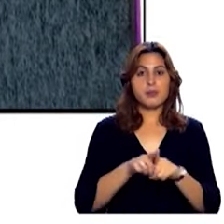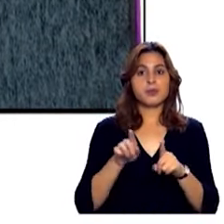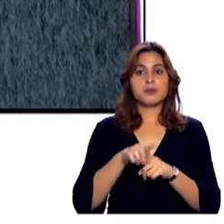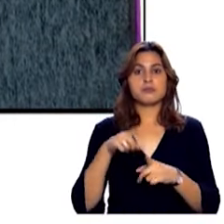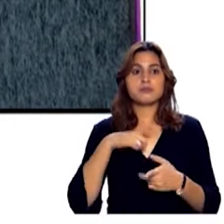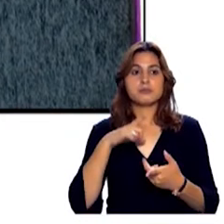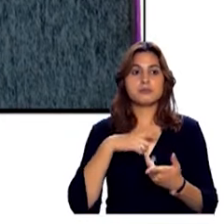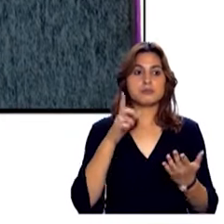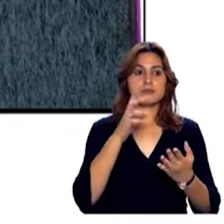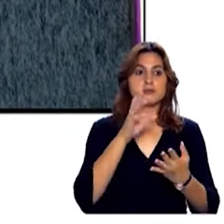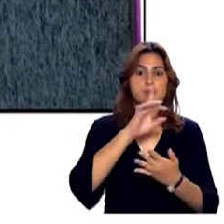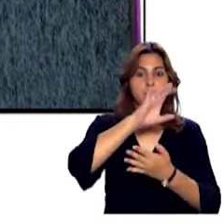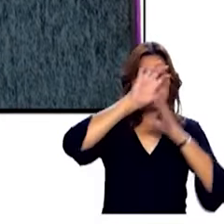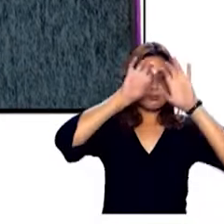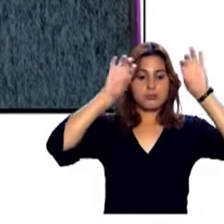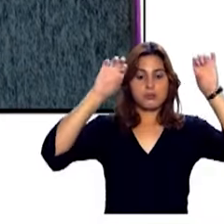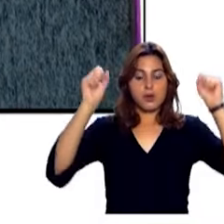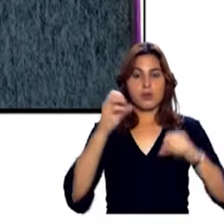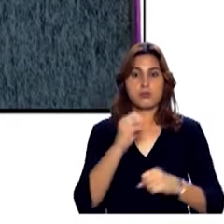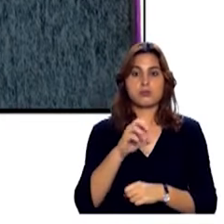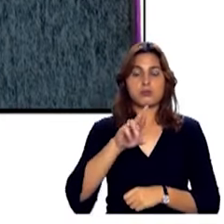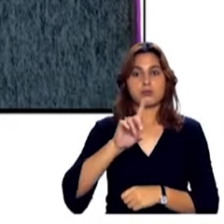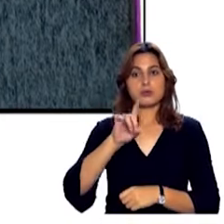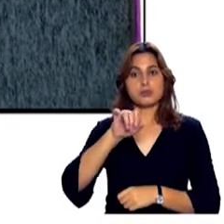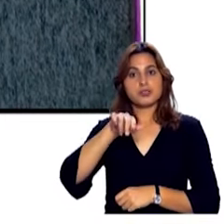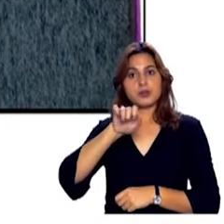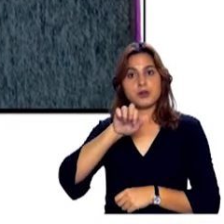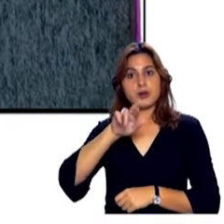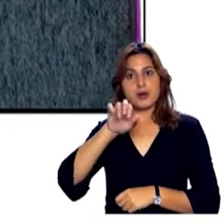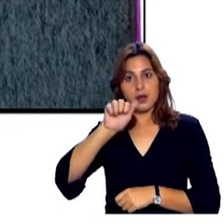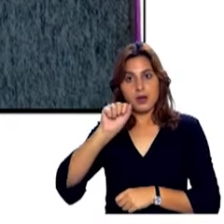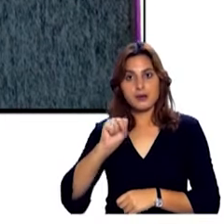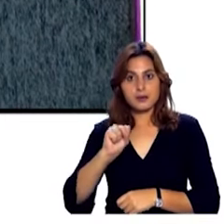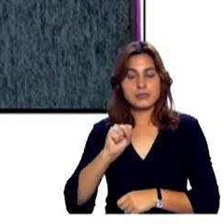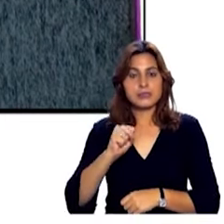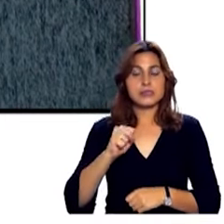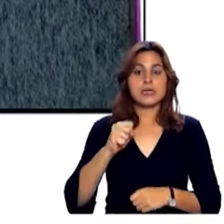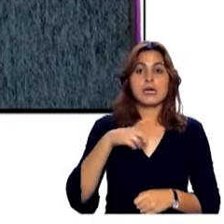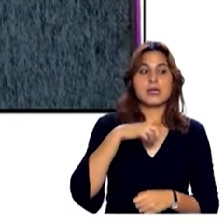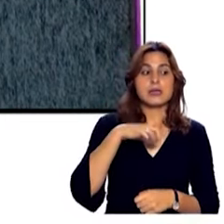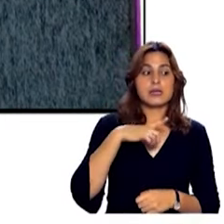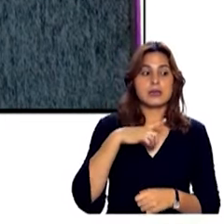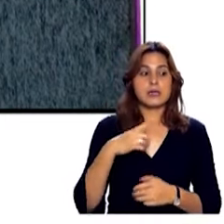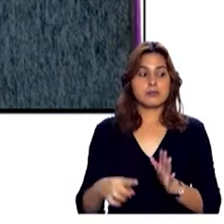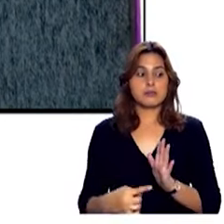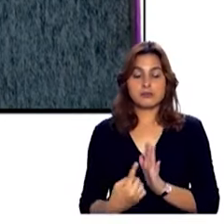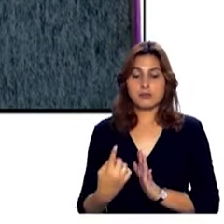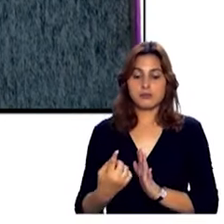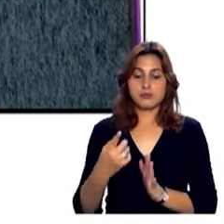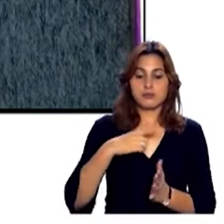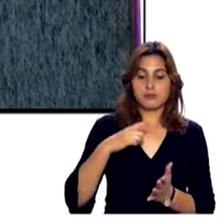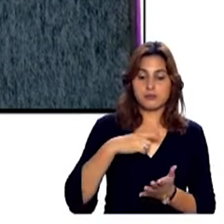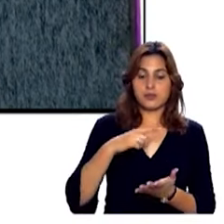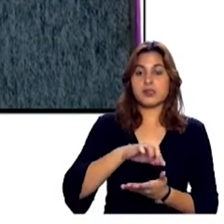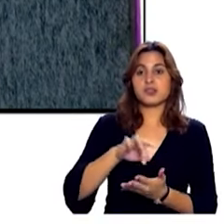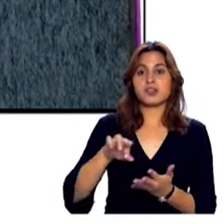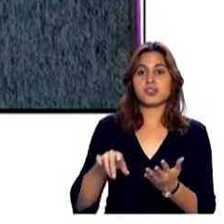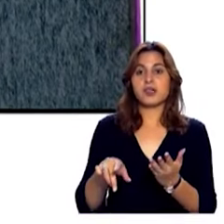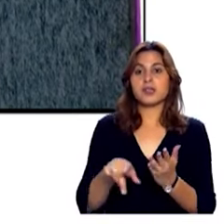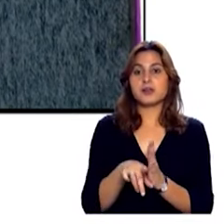disposizione che ho sempre pensato Sia un caso pi Unico che raro e questo mio pensiero